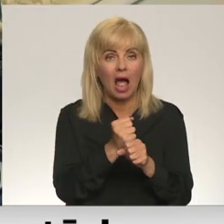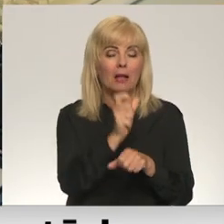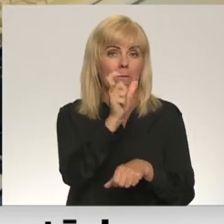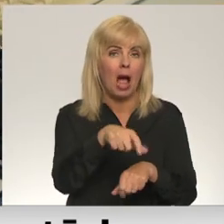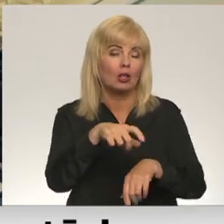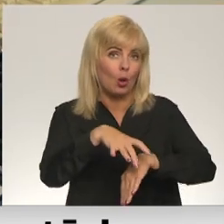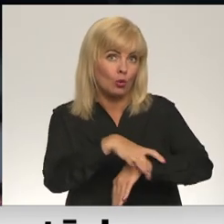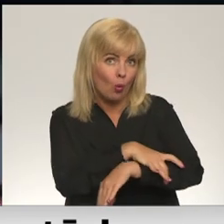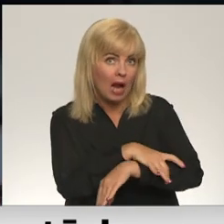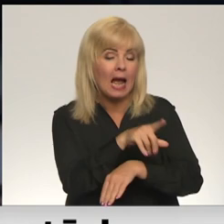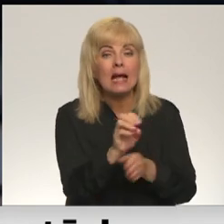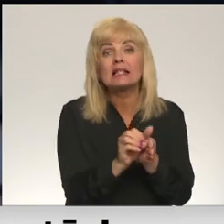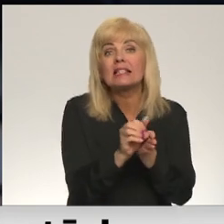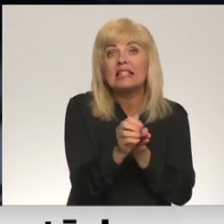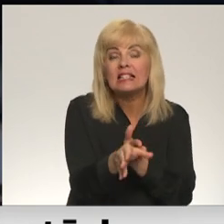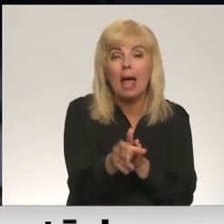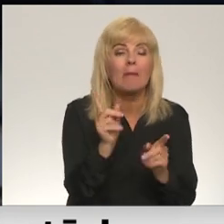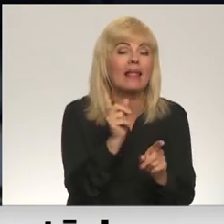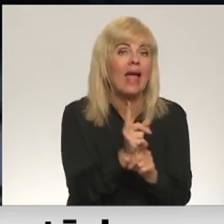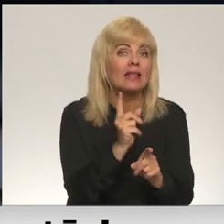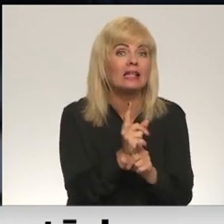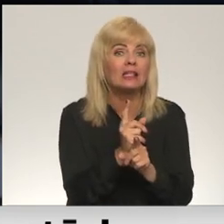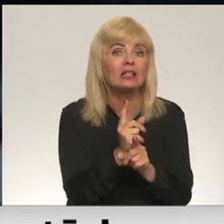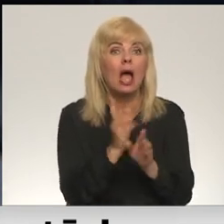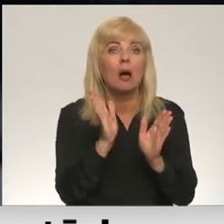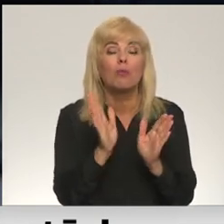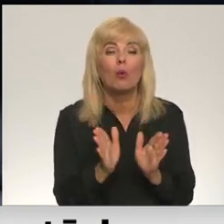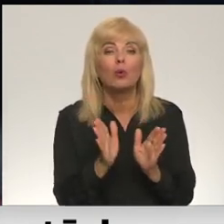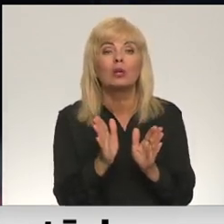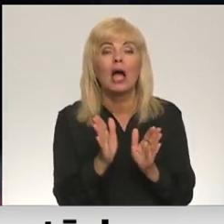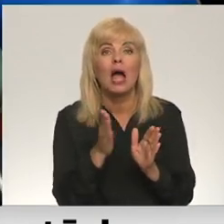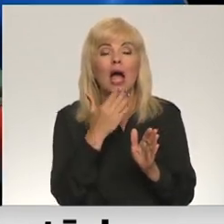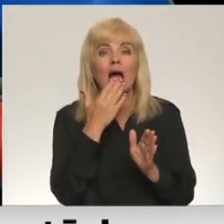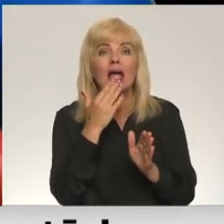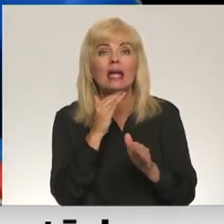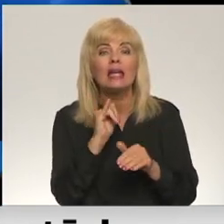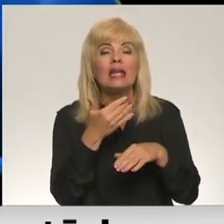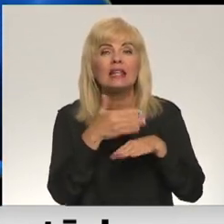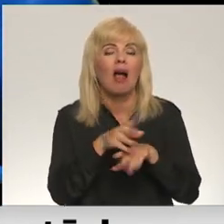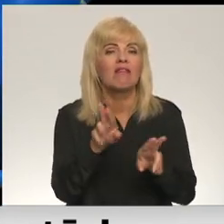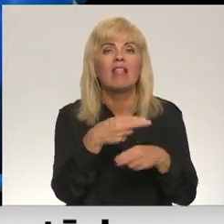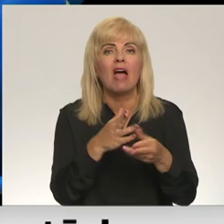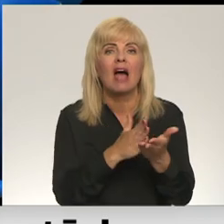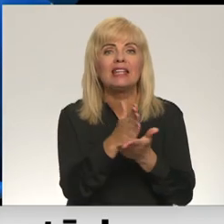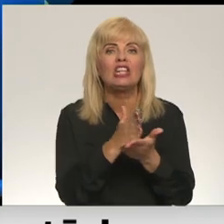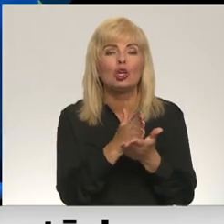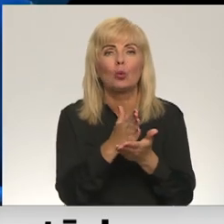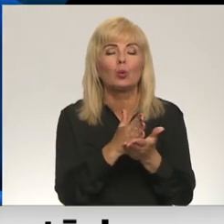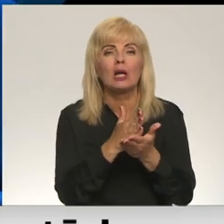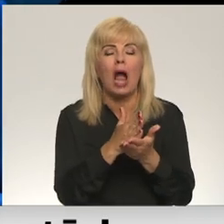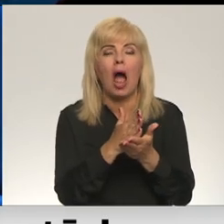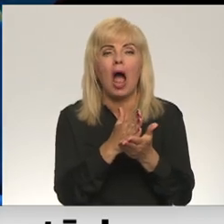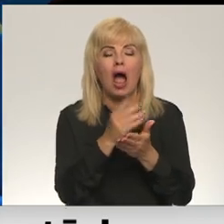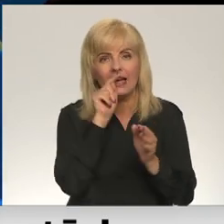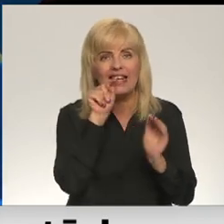viena būtība visai sistēmai ir tas, ka viņi nedrīkst būt integrāli, tātad nav nepieciešama ķirurģiska iejaukšanās.